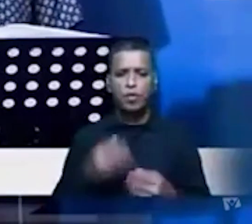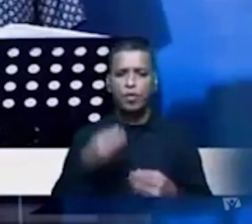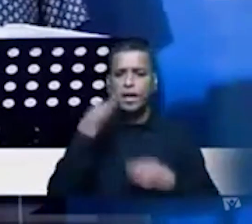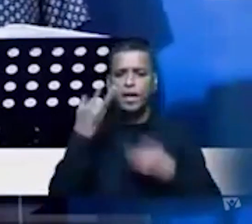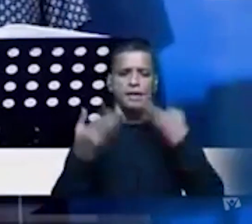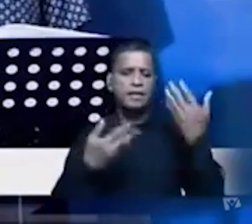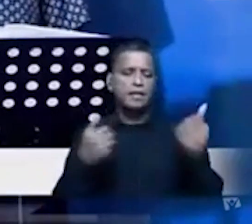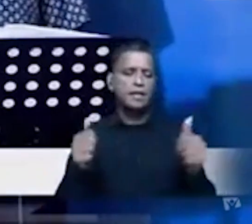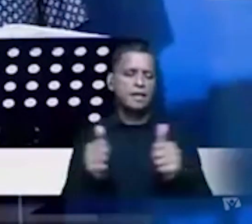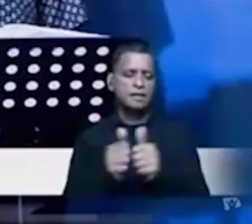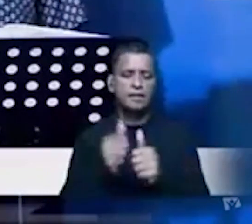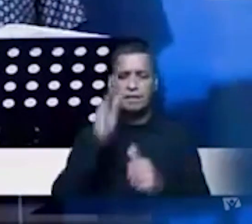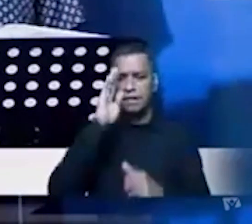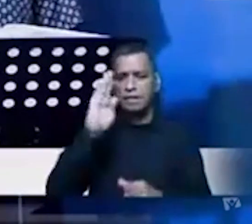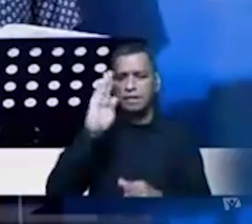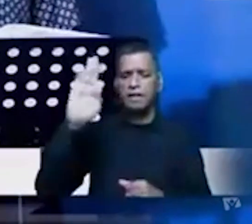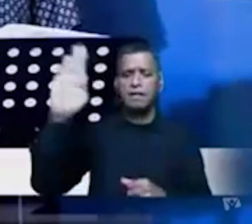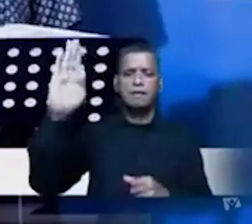bersorak dengan setia,